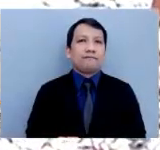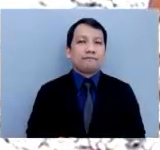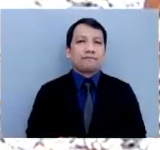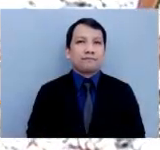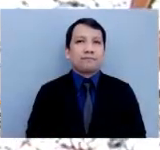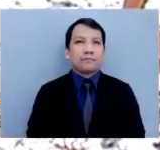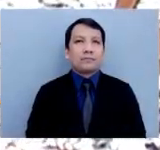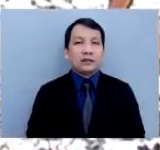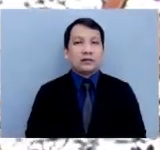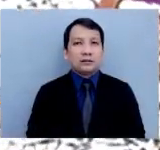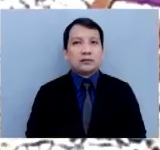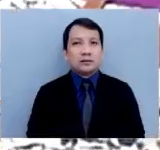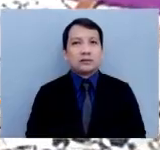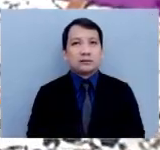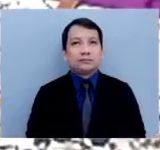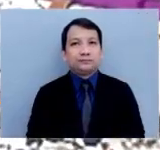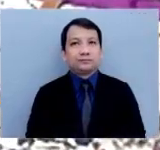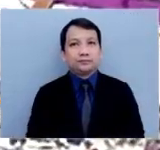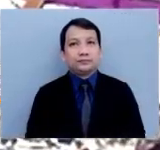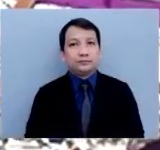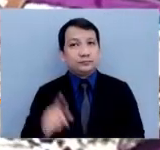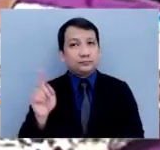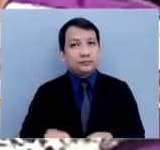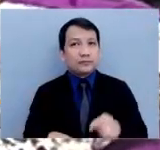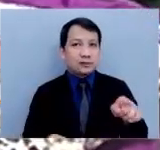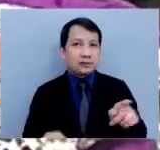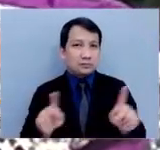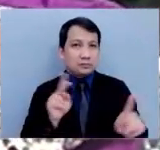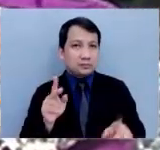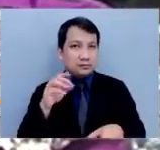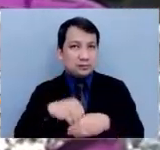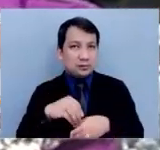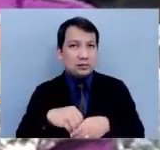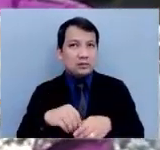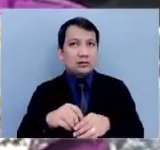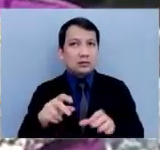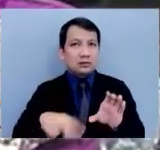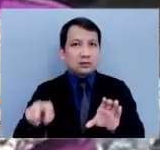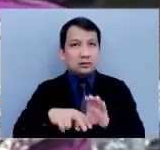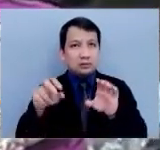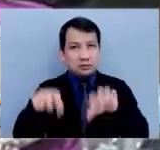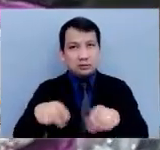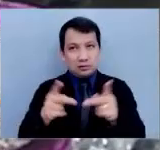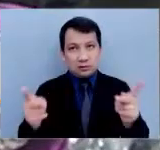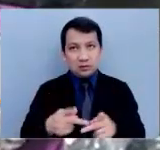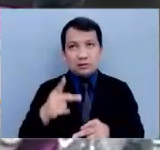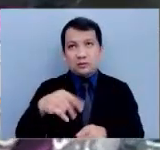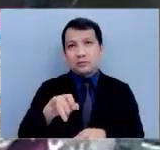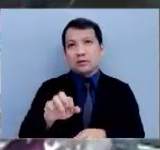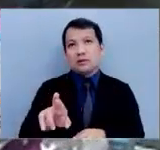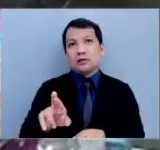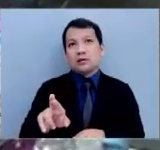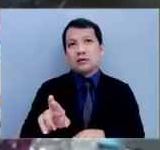Gretchen, sa mga oras na ito, halos hindi mapakali na yung mga residente dito nga sa loob ng passenger drop-off area ng pier dahil nga bukod sa